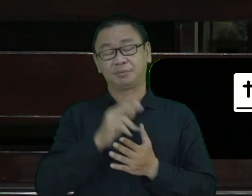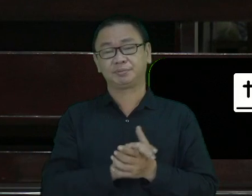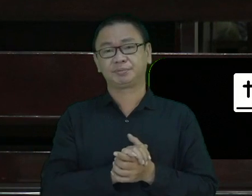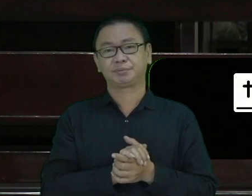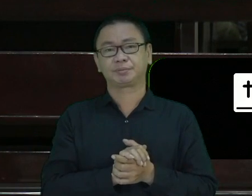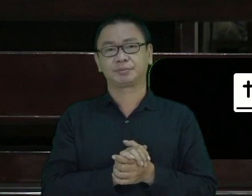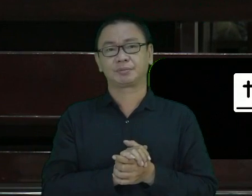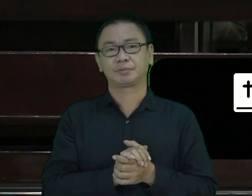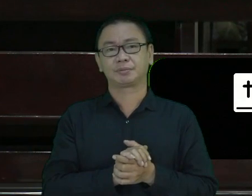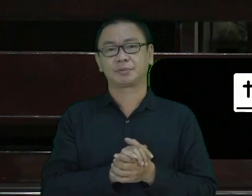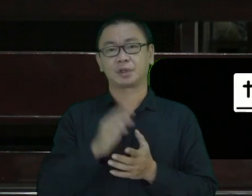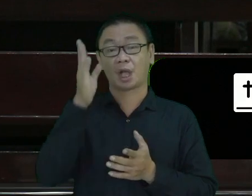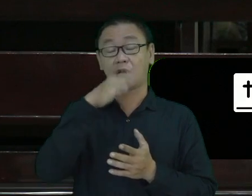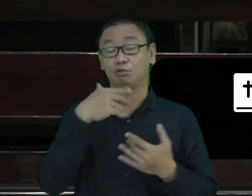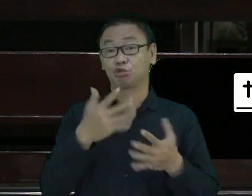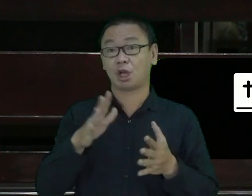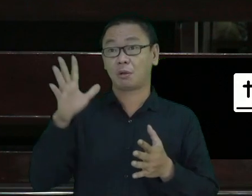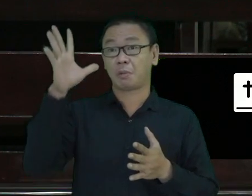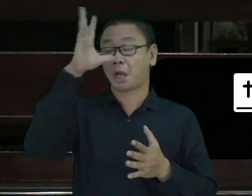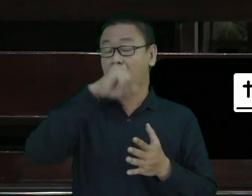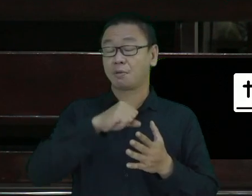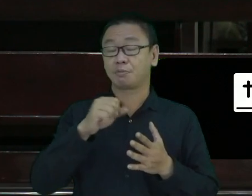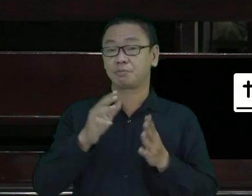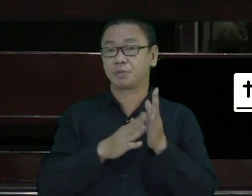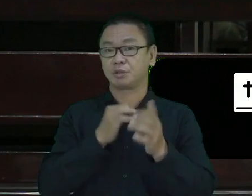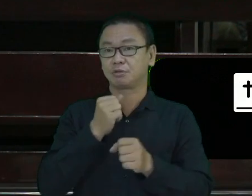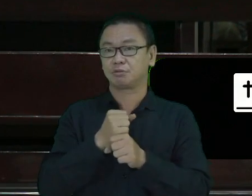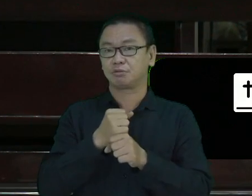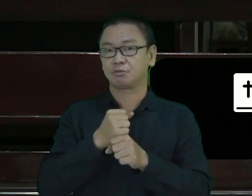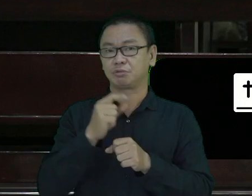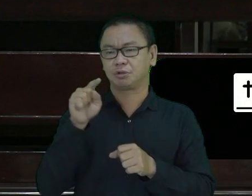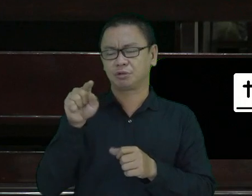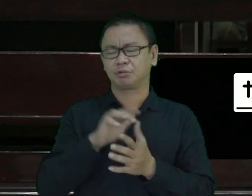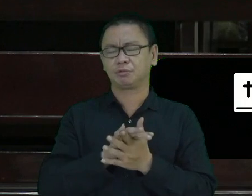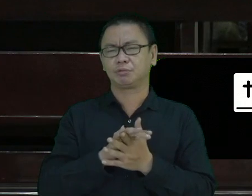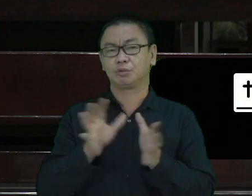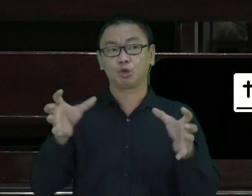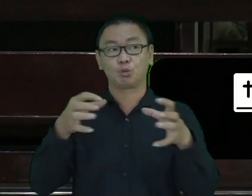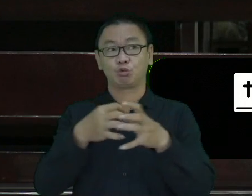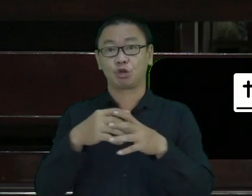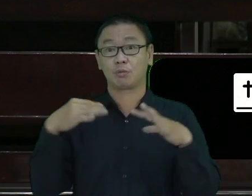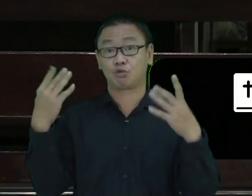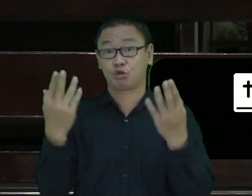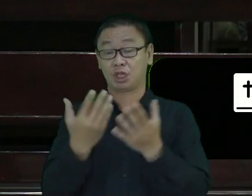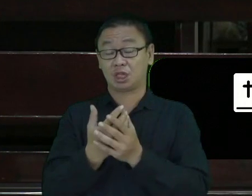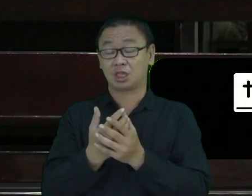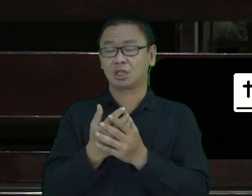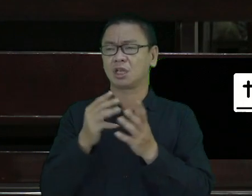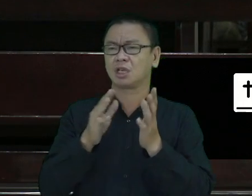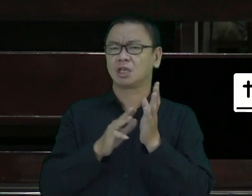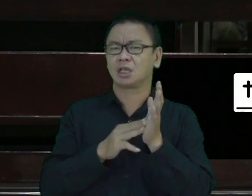Ketika hari sudah malam pada hari pertama minggu itu, berkumpullah murid-murid Yesus di suatu